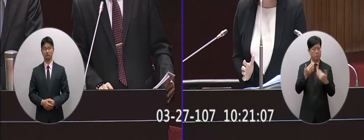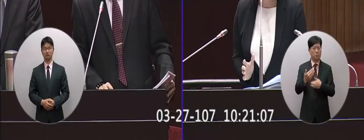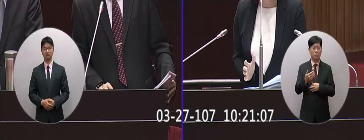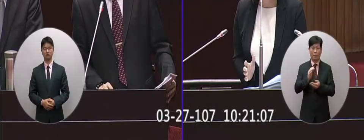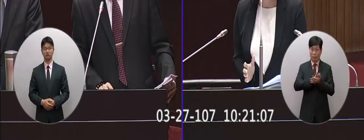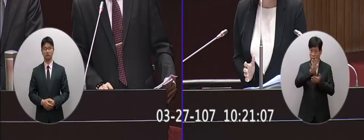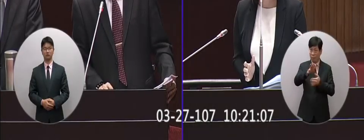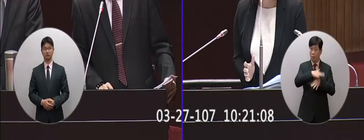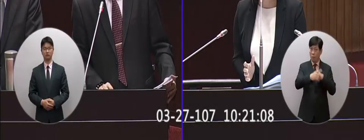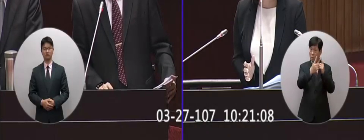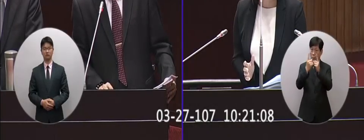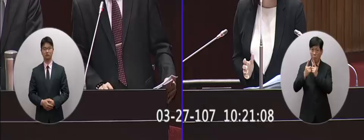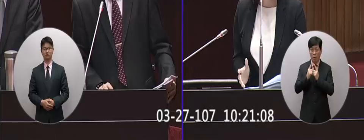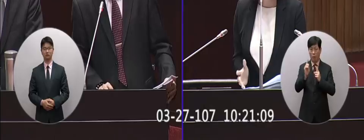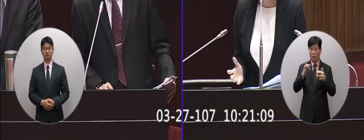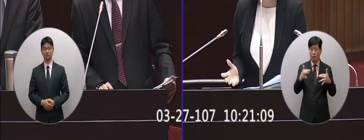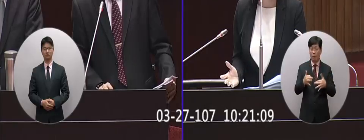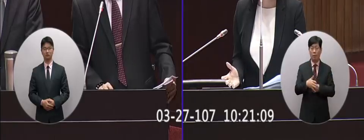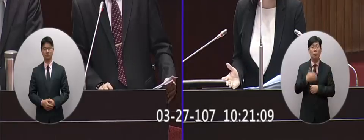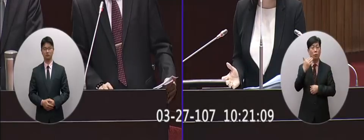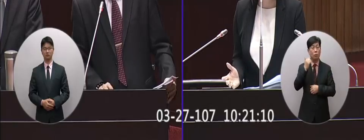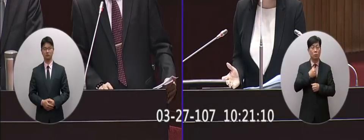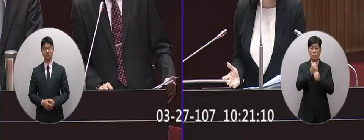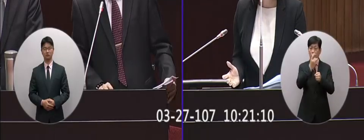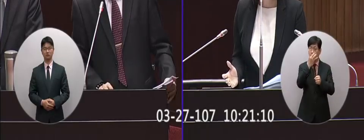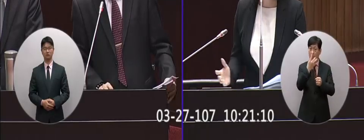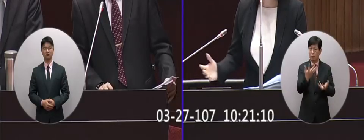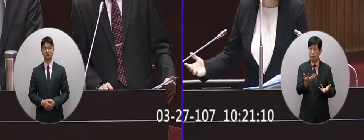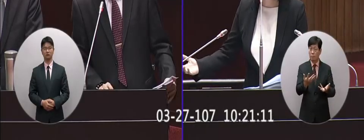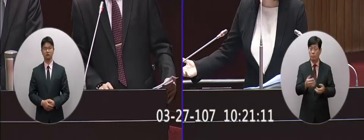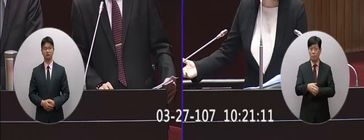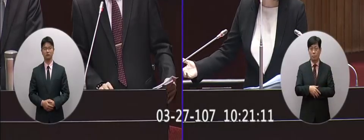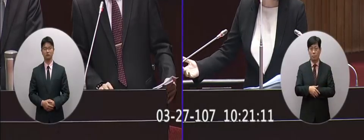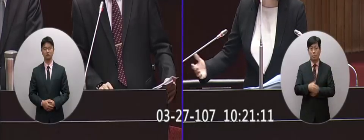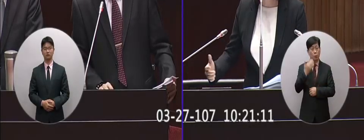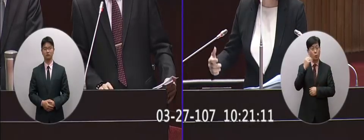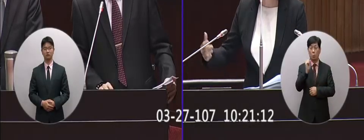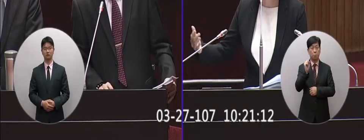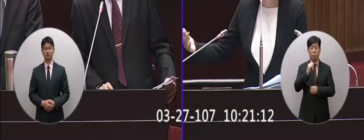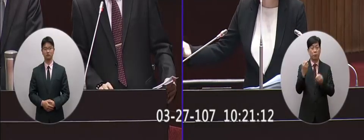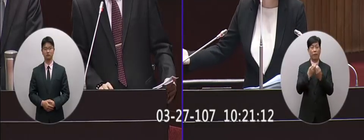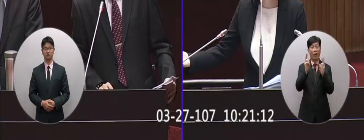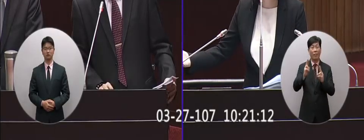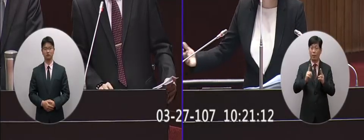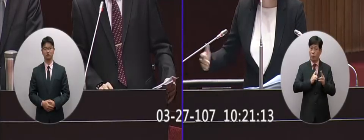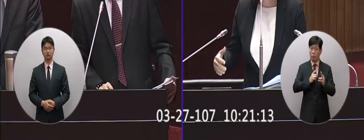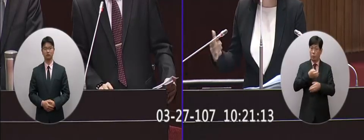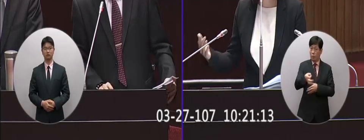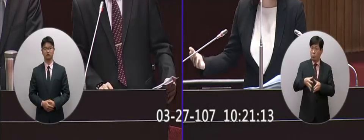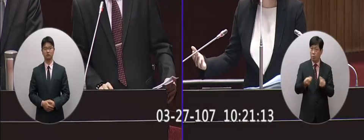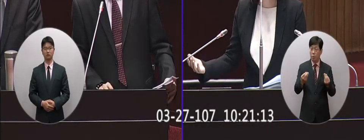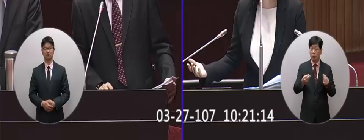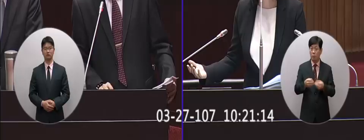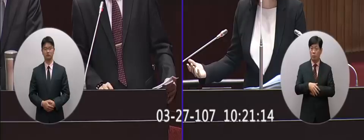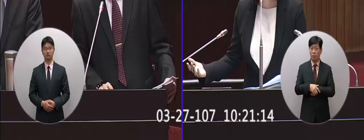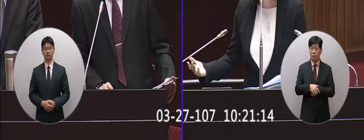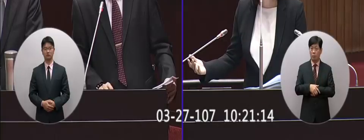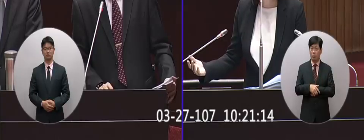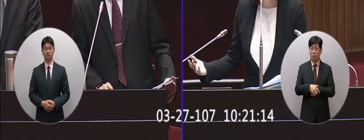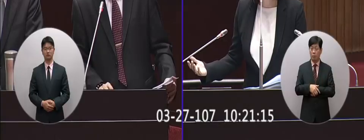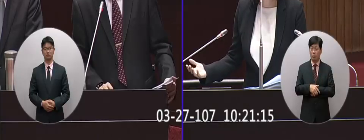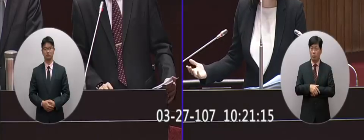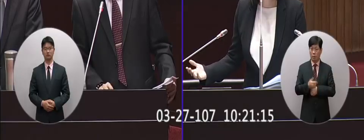它未来可能发生的问题。如果它达不到呢？你说它如果不能发电，那我们就不用付钱。那不用付钱